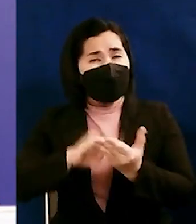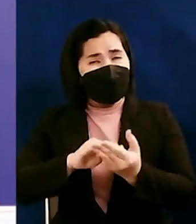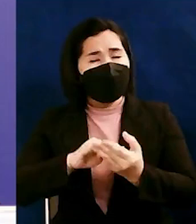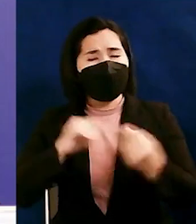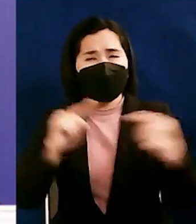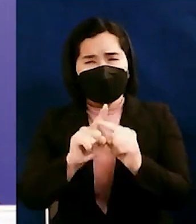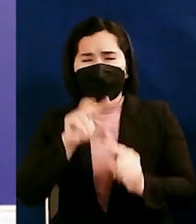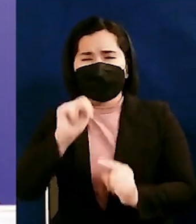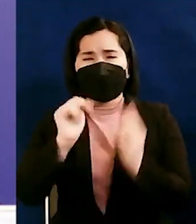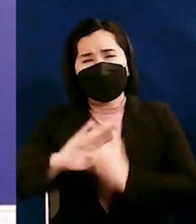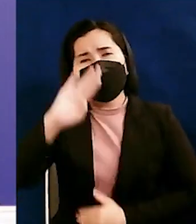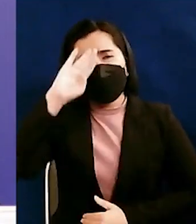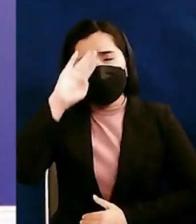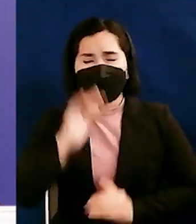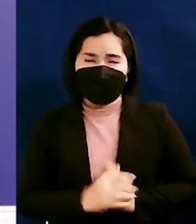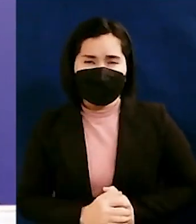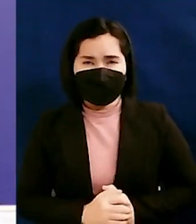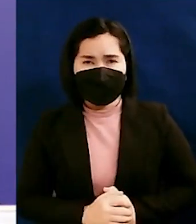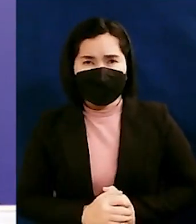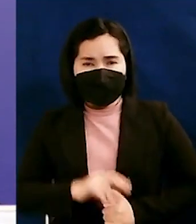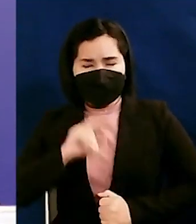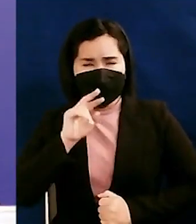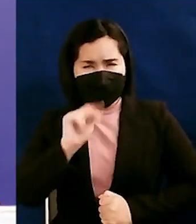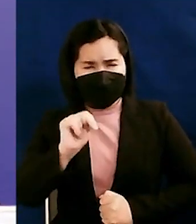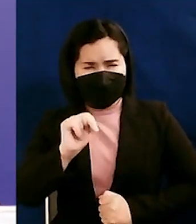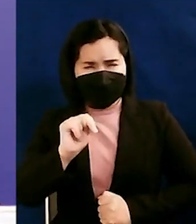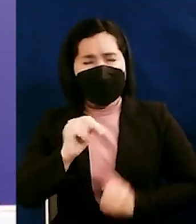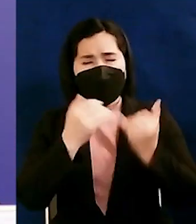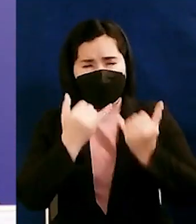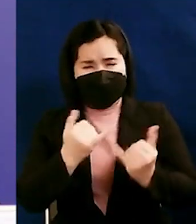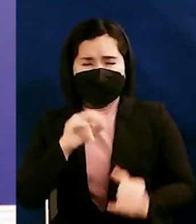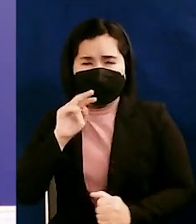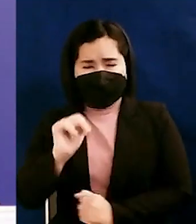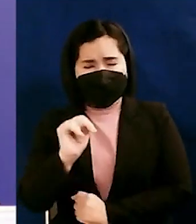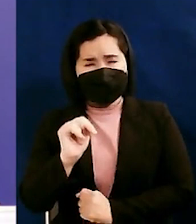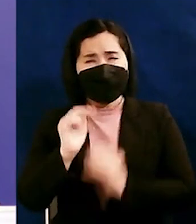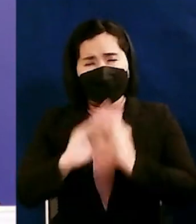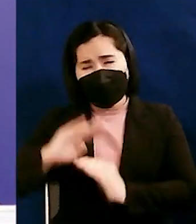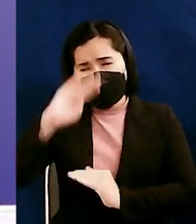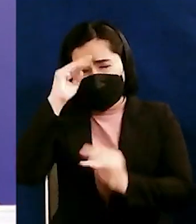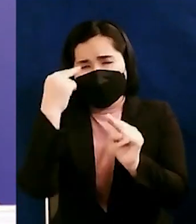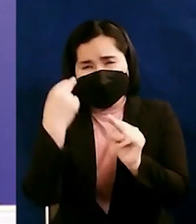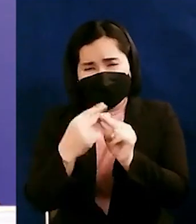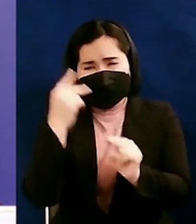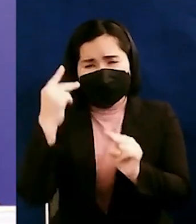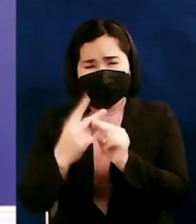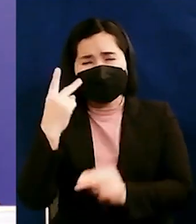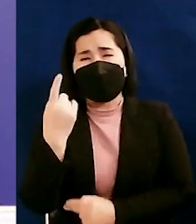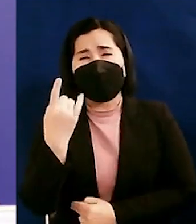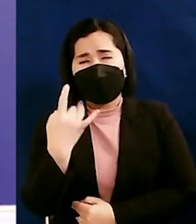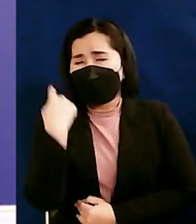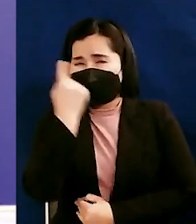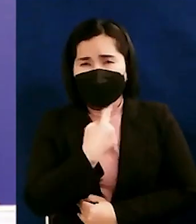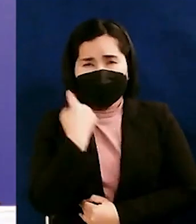สร้างฐานข้อมูลในการนัดผู้ป่วยมาว่าวันนี้เนี่ยนัดผู้ป่วยชื่ออะไรบ้างนะครับนะ